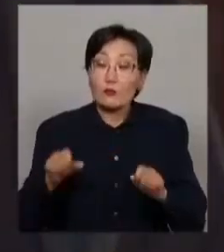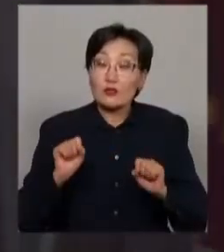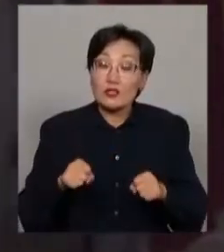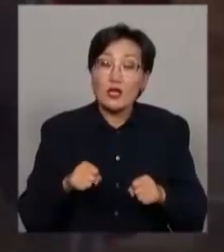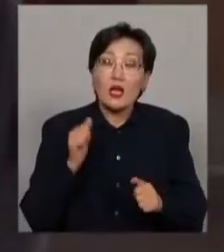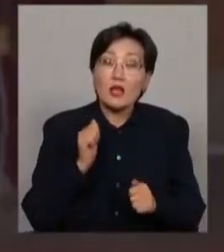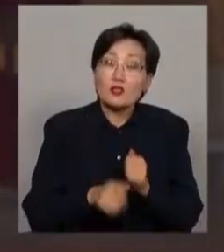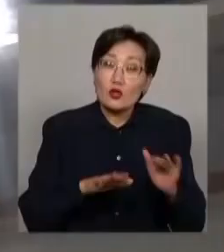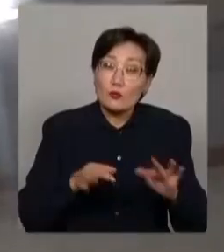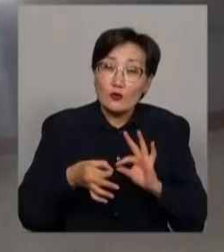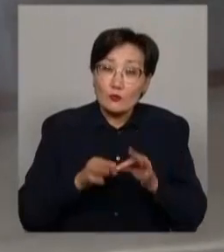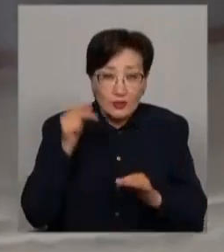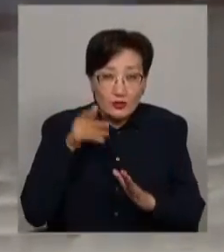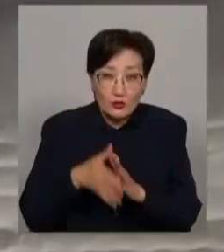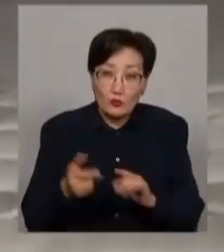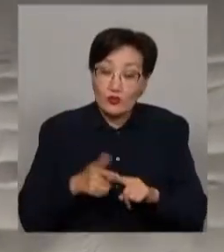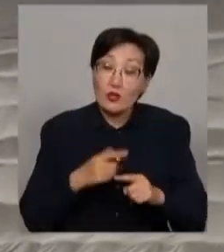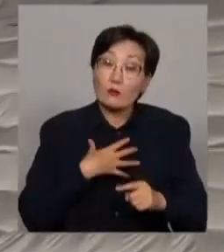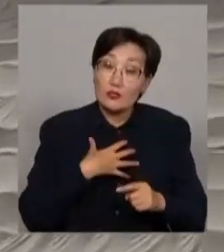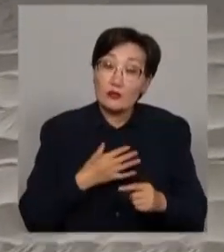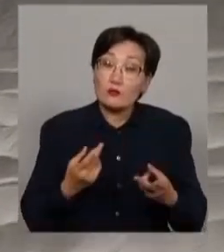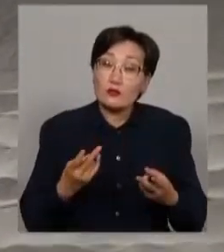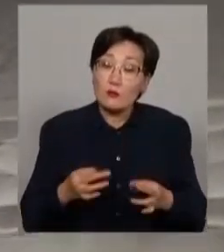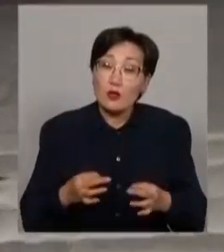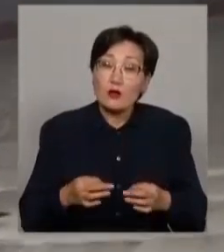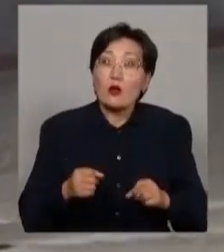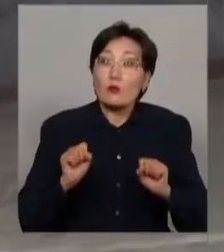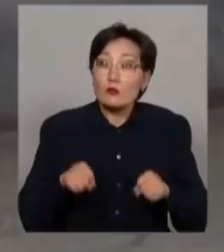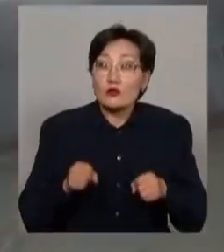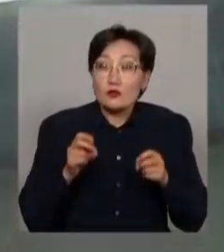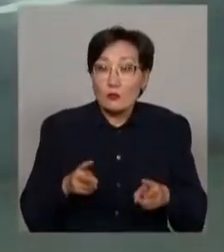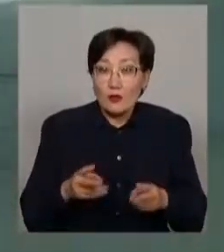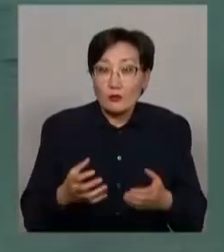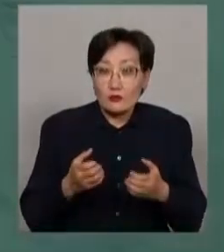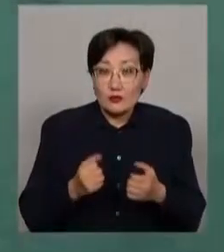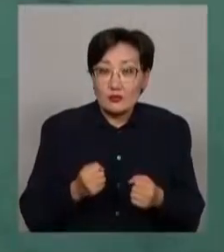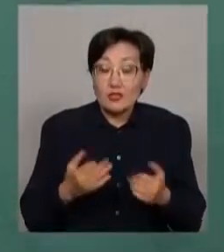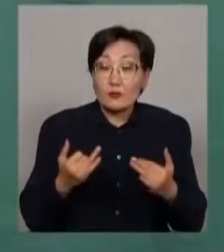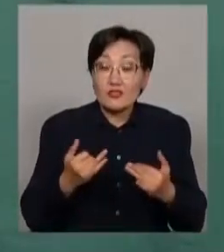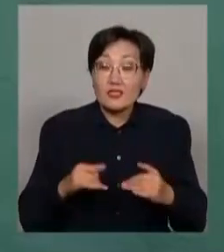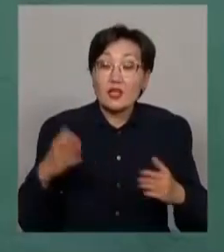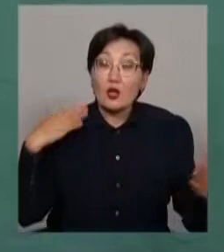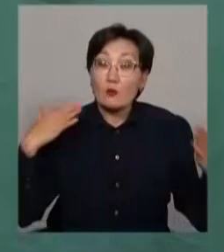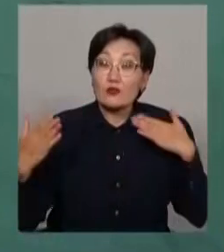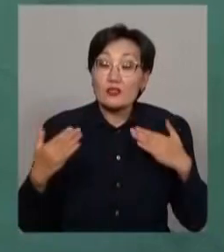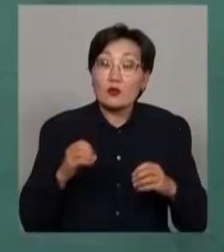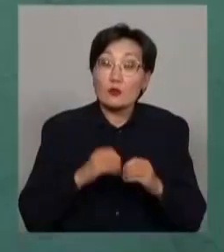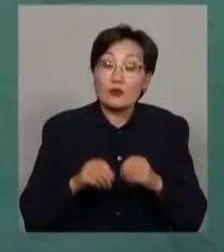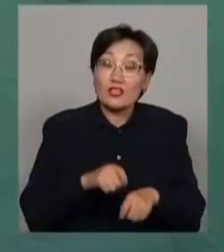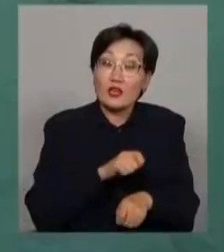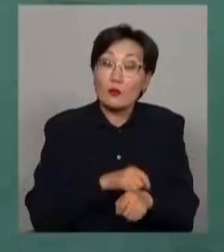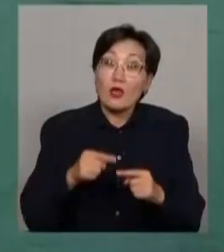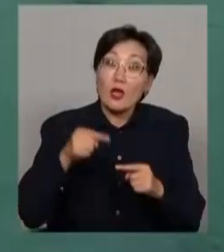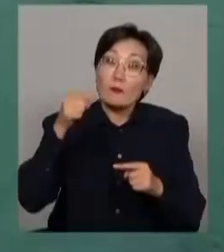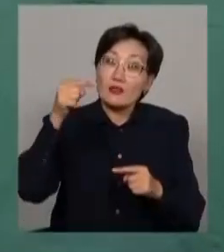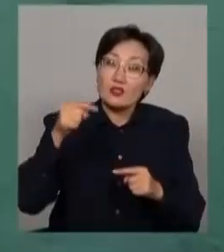әр әдісті мұқият игеру аса маңызды. Әйтпегенде жазым болу қаупі бар. Дәл қазір гимнаст мына 10 метр биіктікте